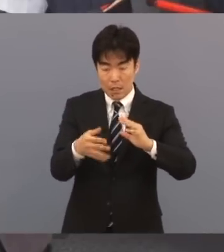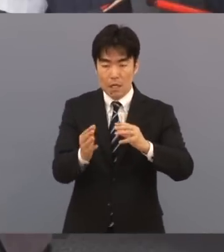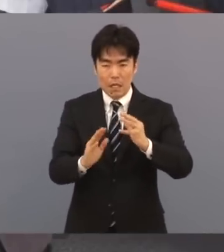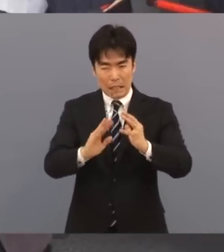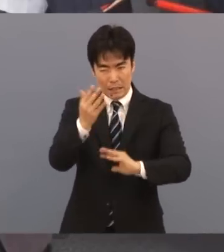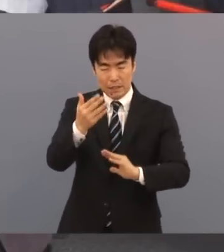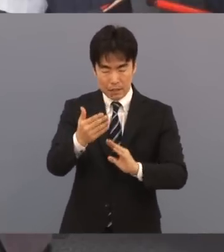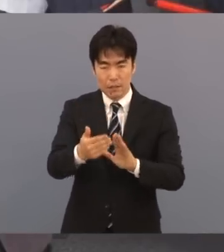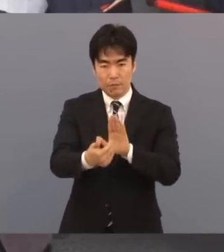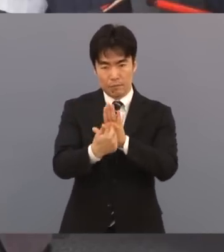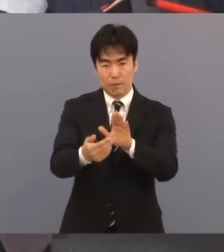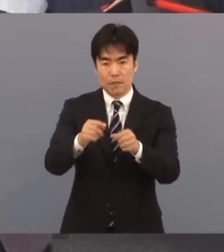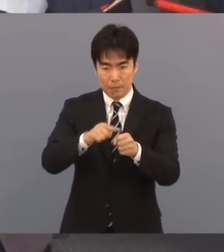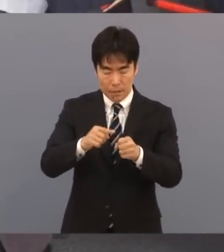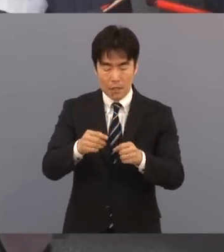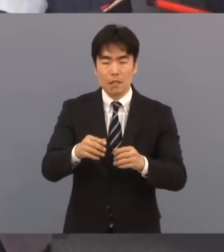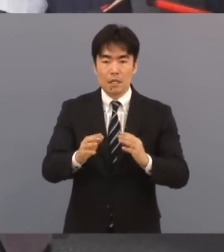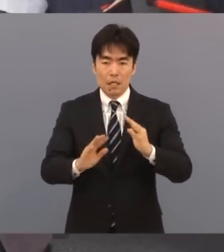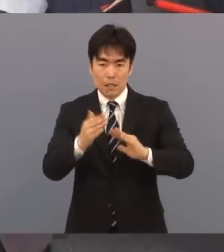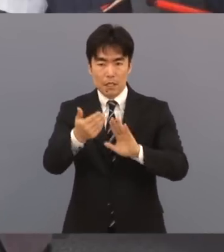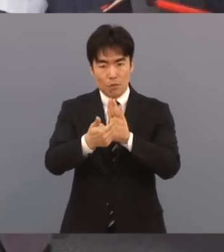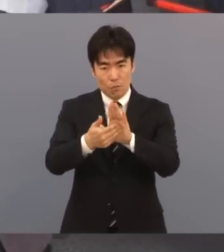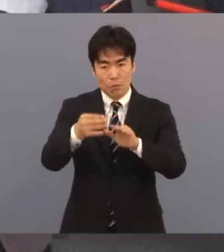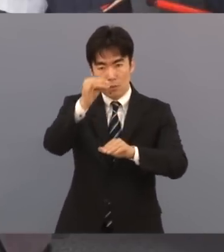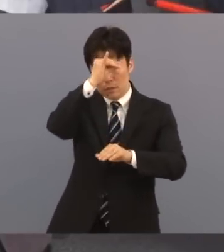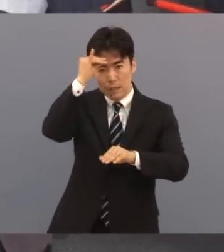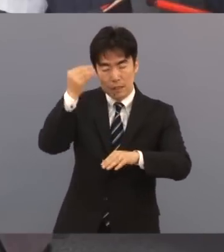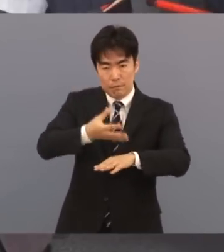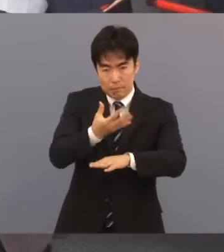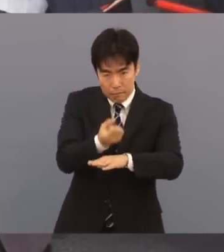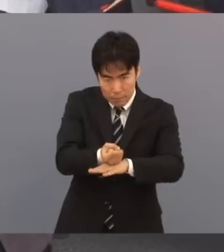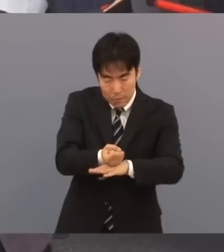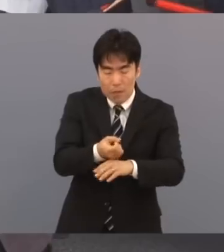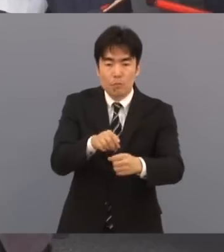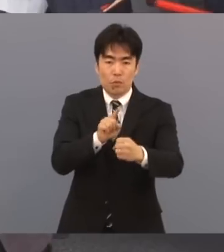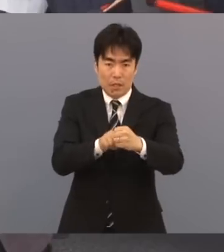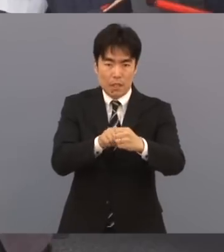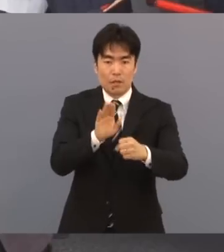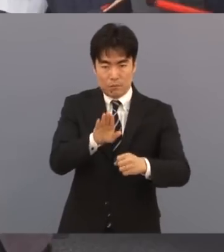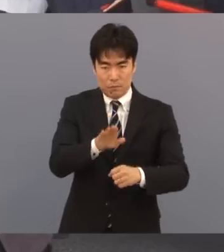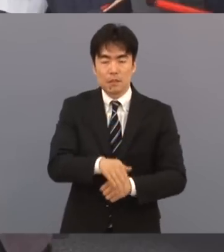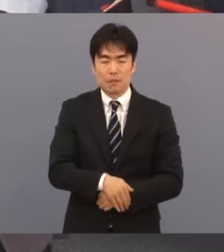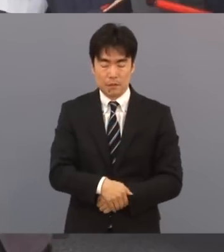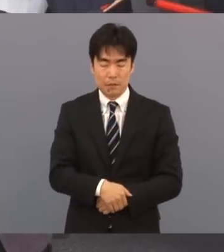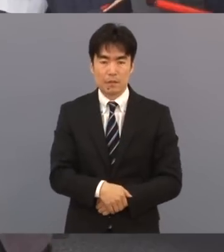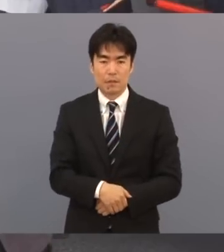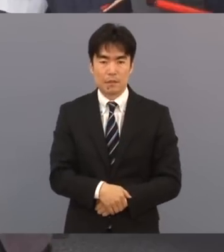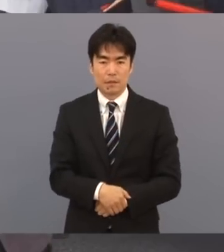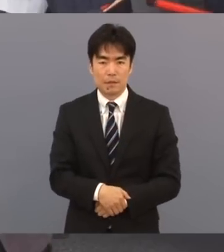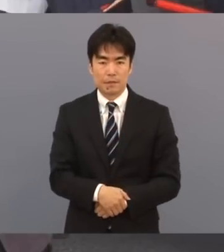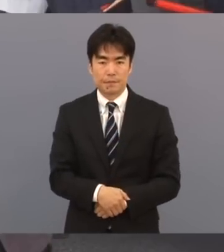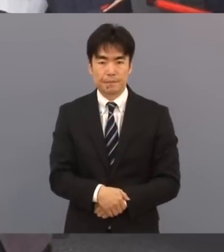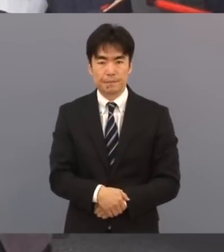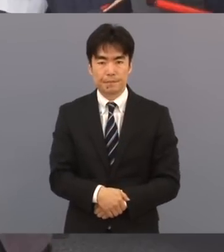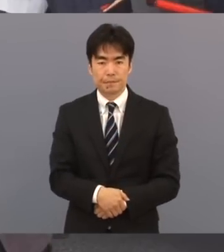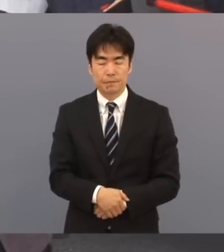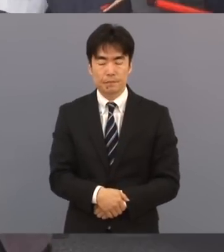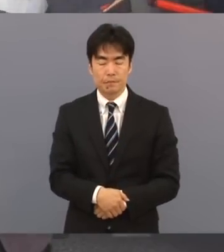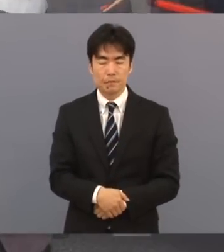ため、火災予防の知識を習得することを目的とした防火・防災組織となっています。